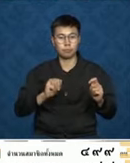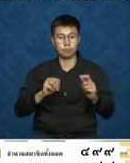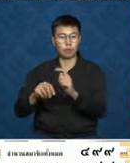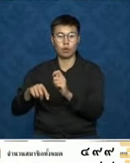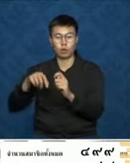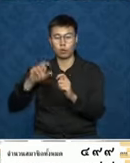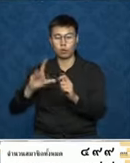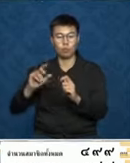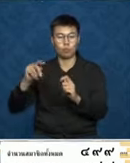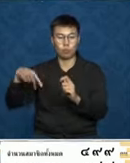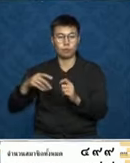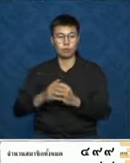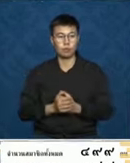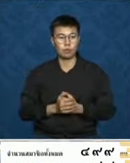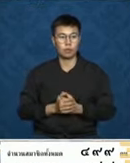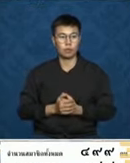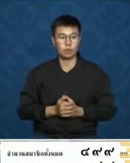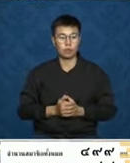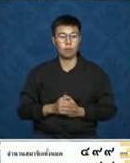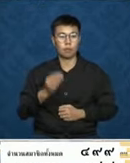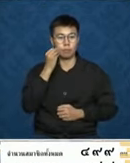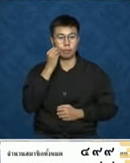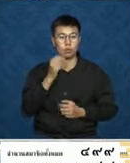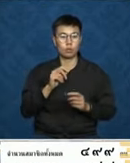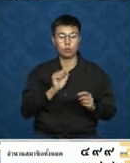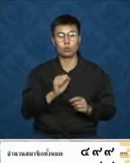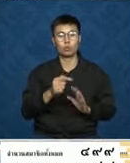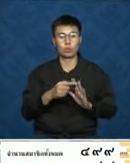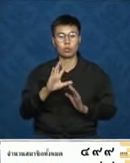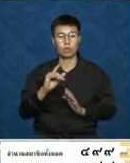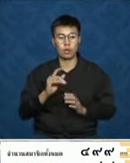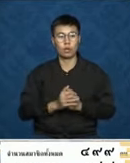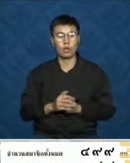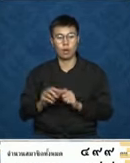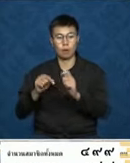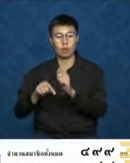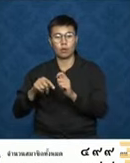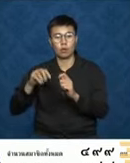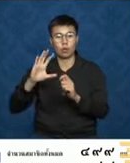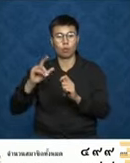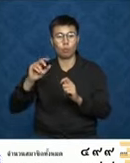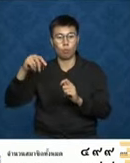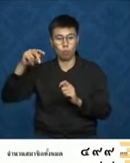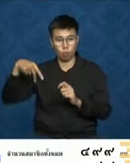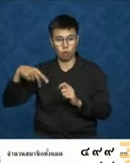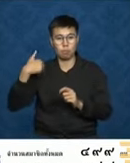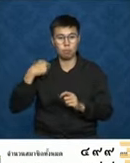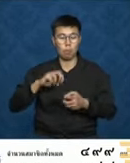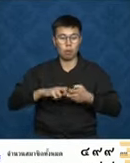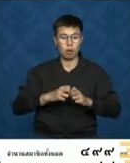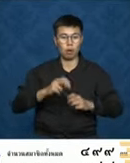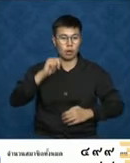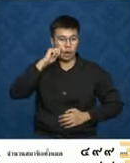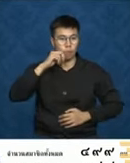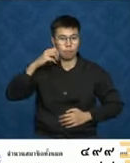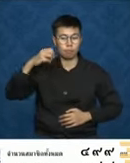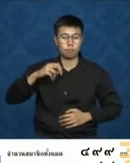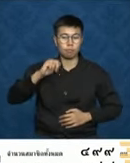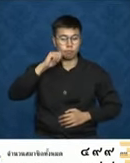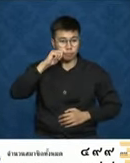3เรื่องครับเรื่องที่ 1ครับพี่น้องบ้านพระสุกชัยหมู่ที่ 19ตำบลประสุขอำเภอชุมพวงมีความเดือดร้อนเรื่องน้ำประปาน้ำอุปโภคน้ำ